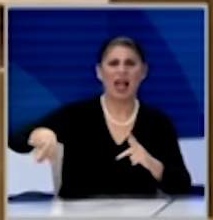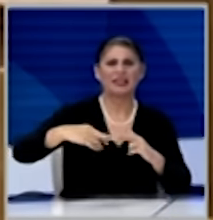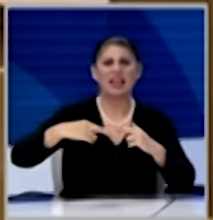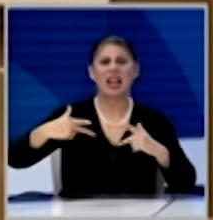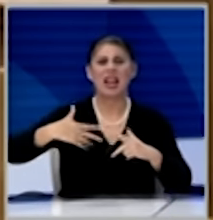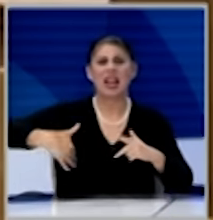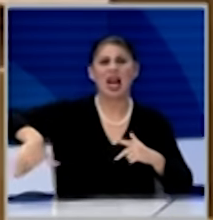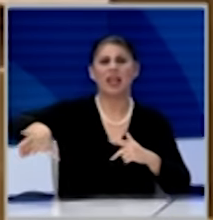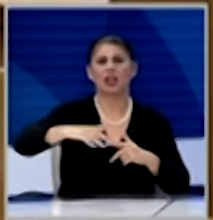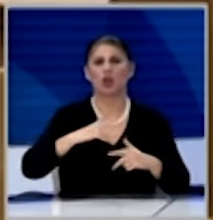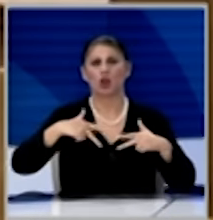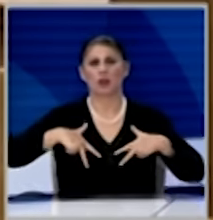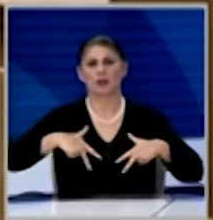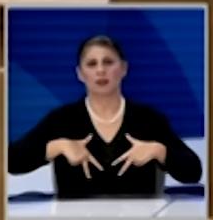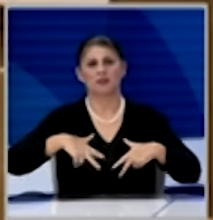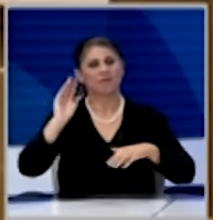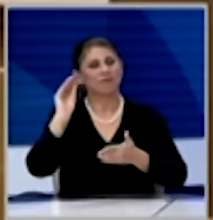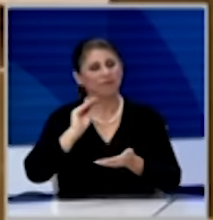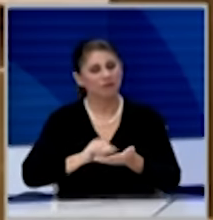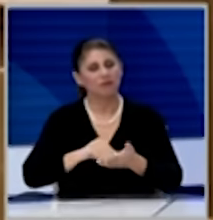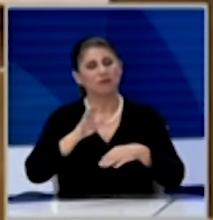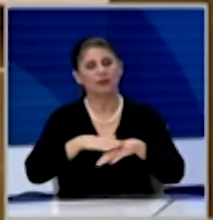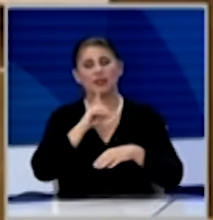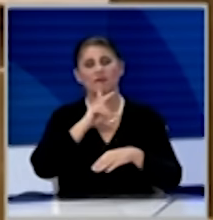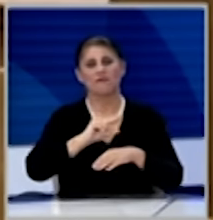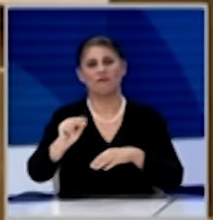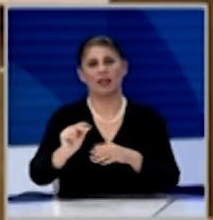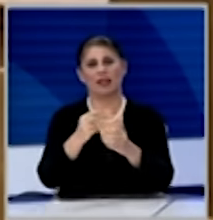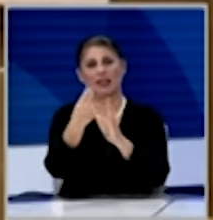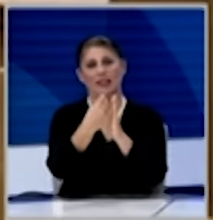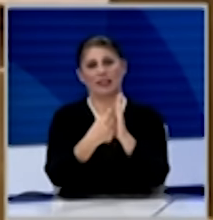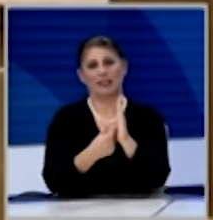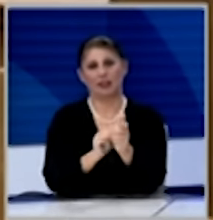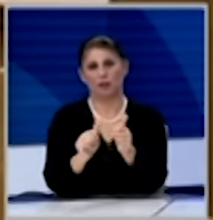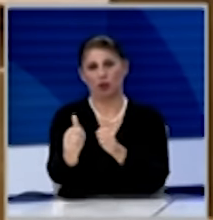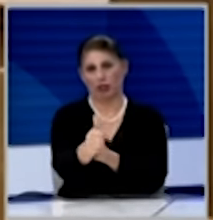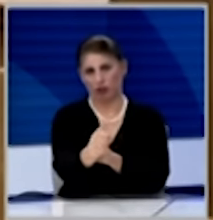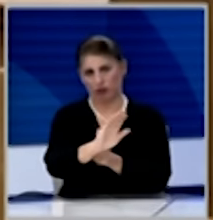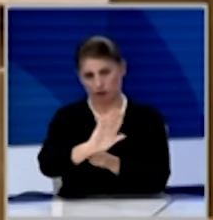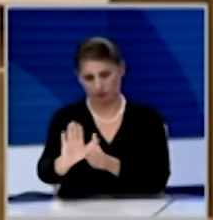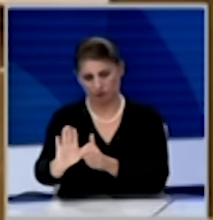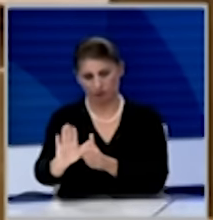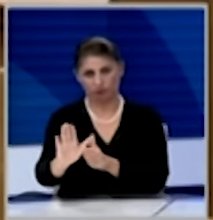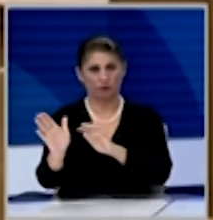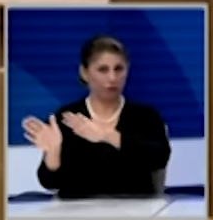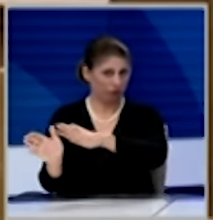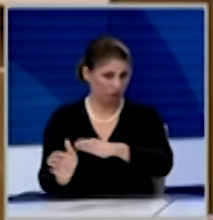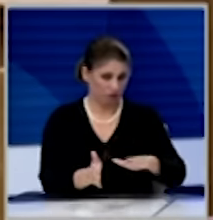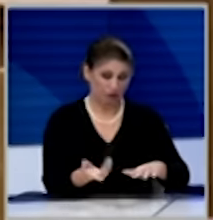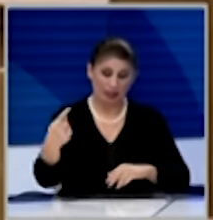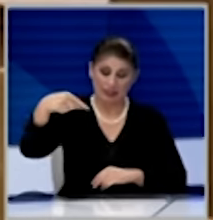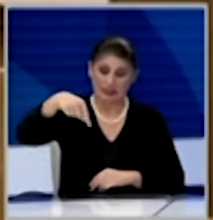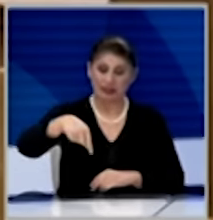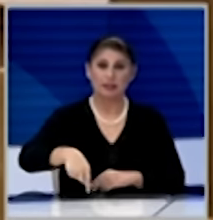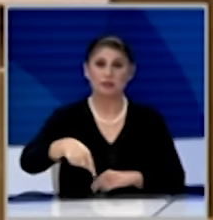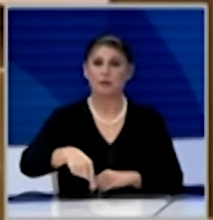πάλι εξαιτίας των ίδιων κριτηρίων και προτεραιοτήτων και ερχόμαστε σστο σήμερα ποια είναι η